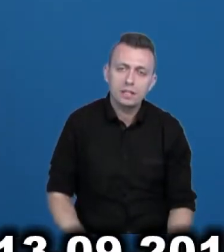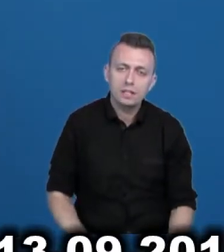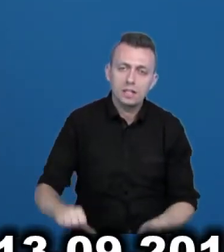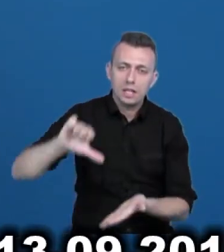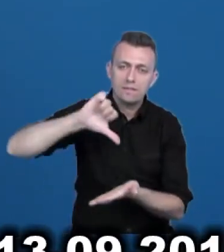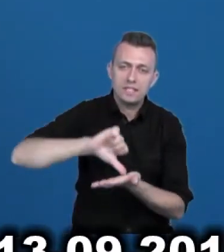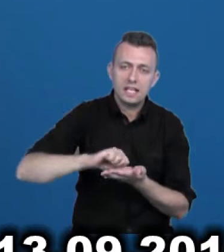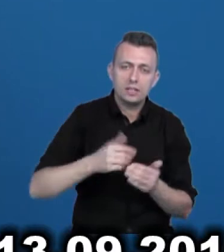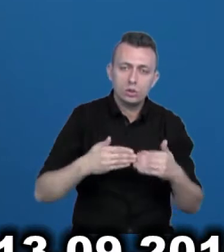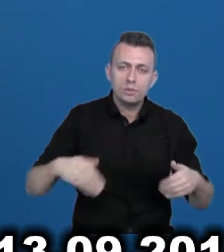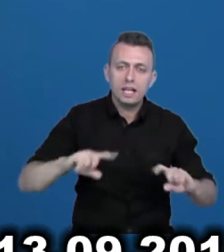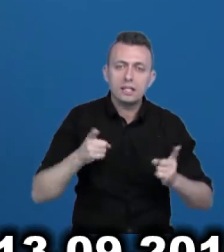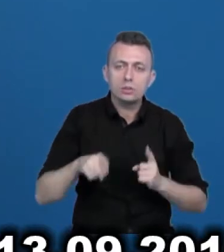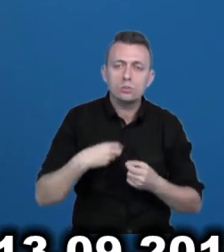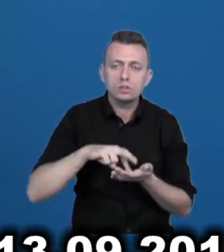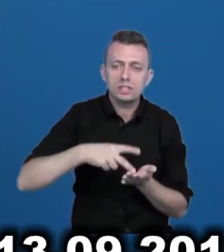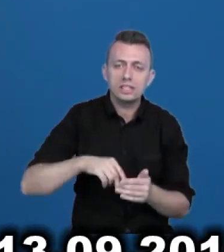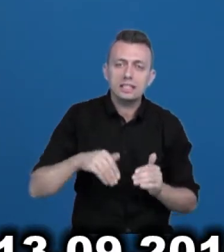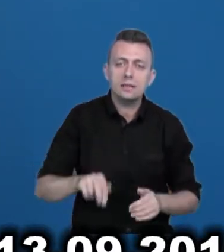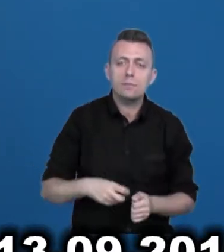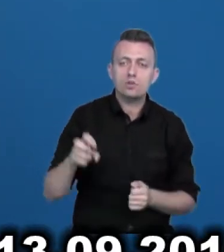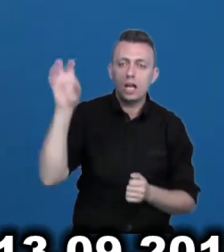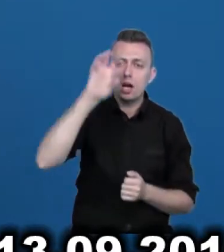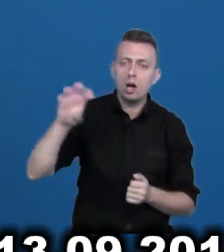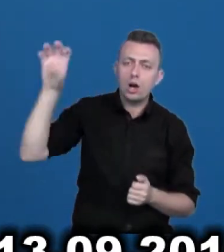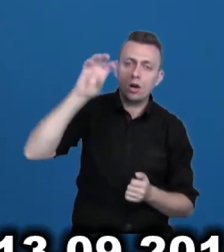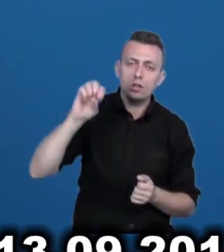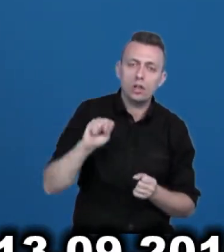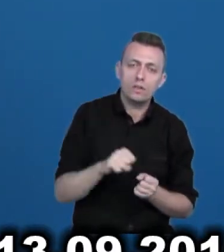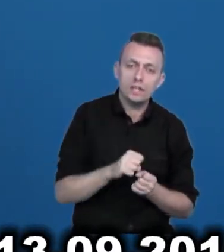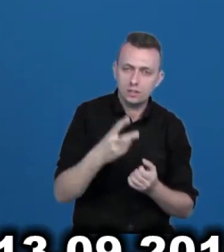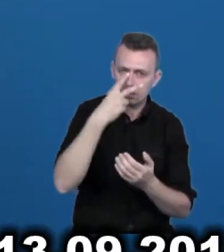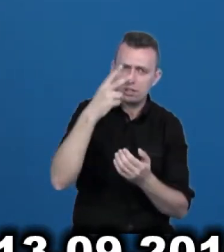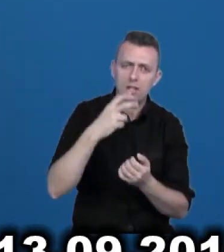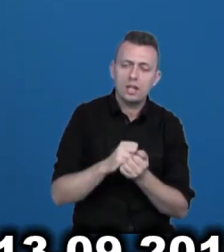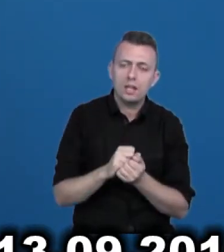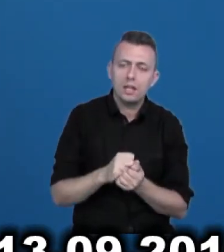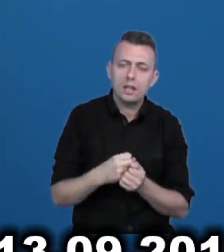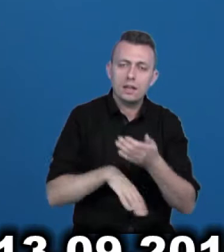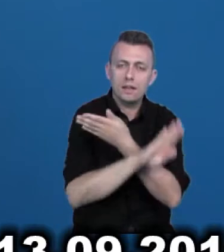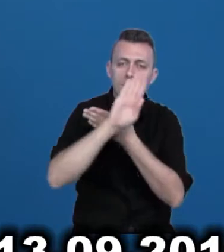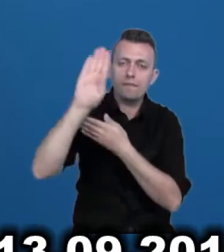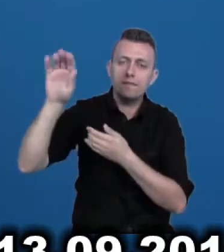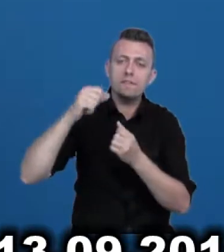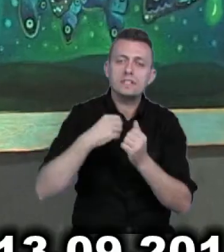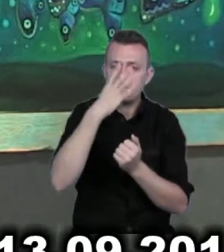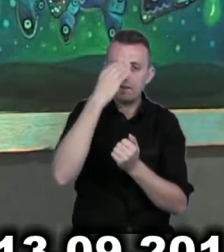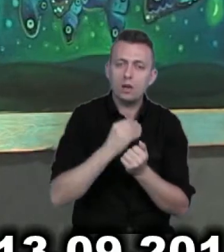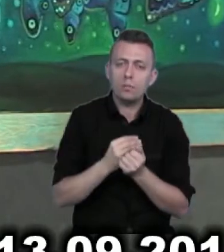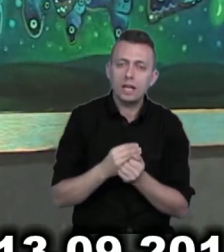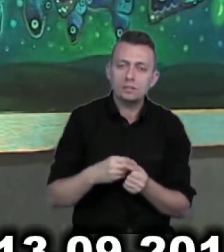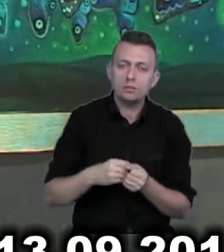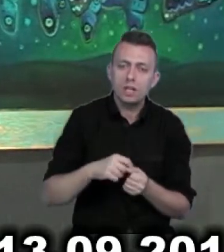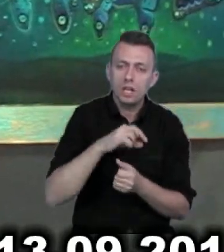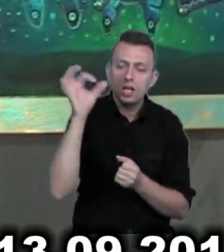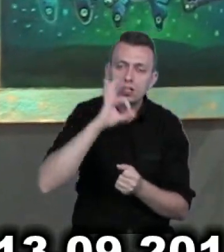Tańca można oglądać wystawę prac Adama Kołakowskiego. Wernisaż tej wystawy odbył się podczas tegorocznego Święta Róży. W